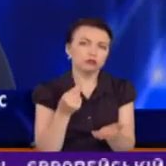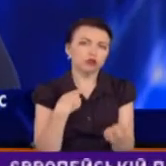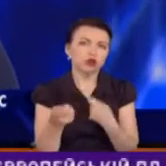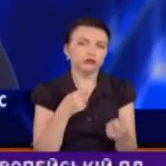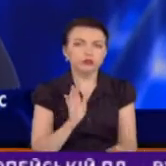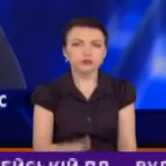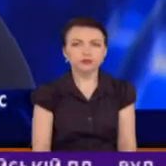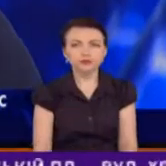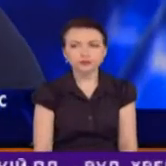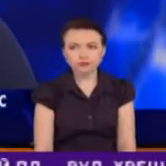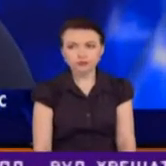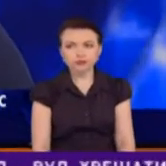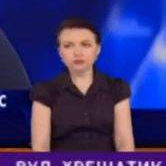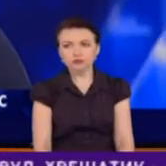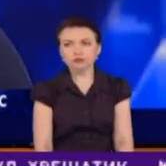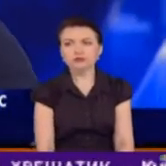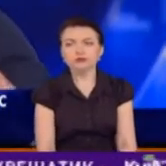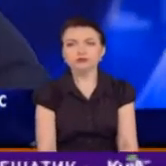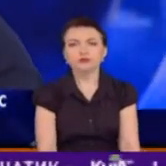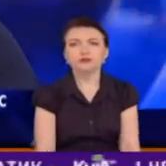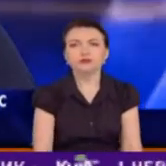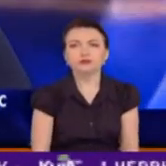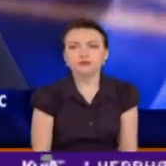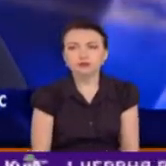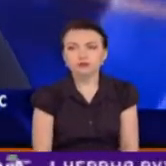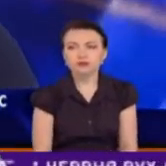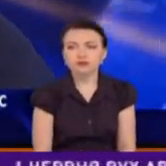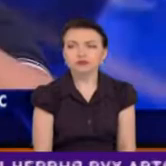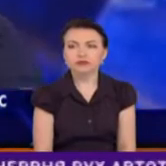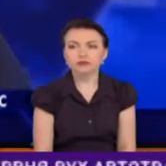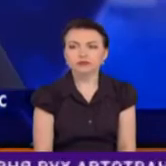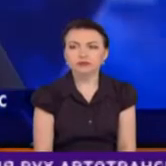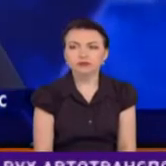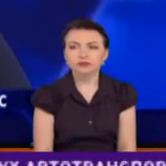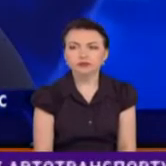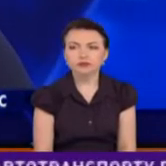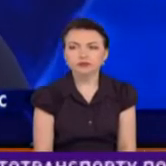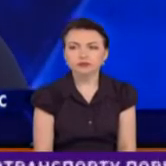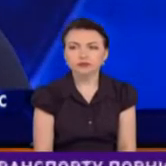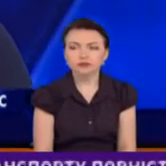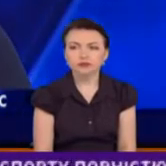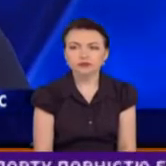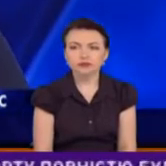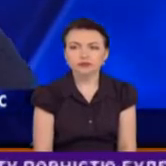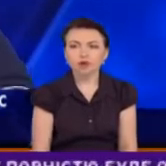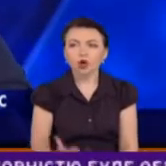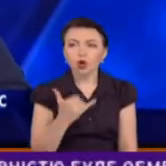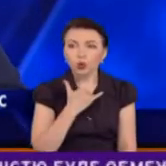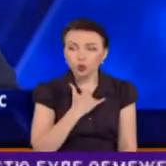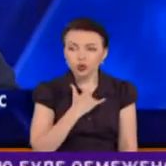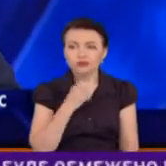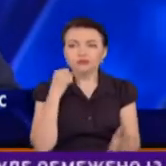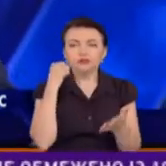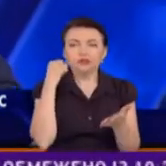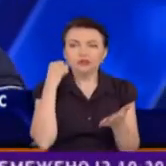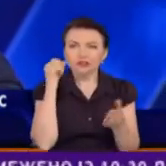ну, значно здорожчалася, ось дешевшого. Ну, ці панелі мають. Да, абсолютно вірно. І відповідно кіловат-годин. В нас